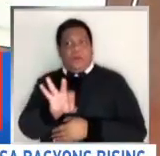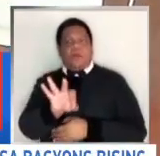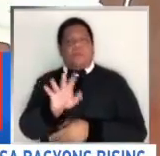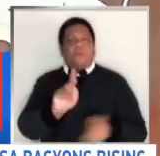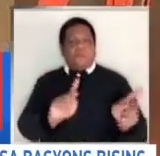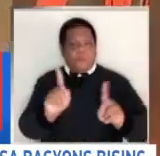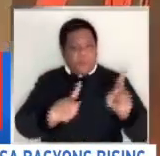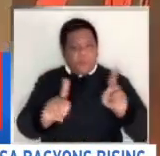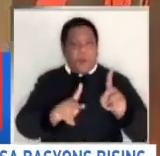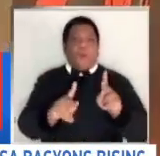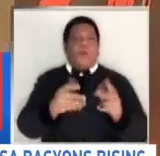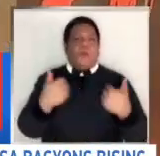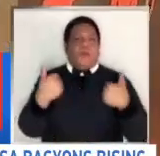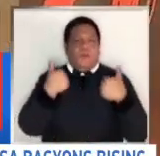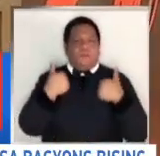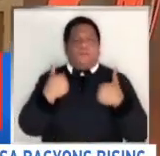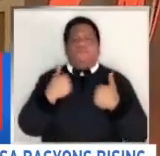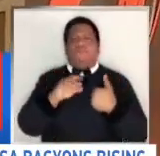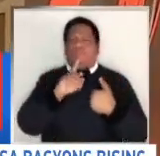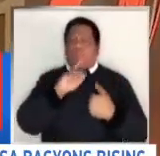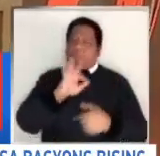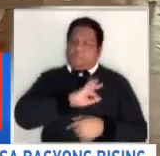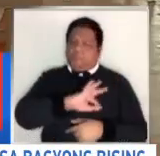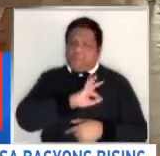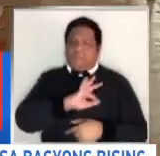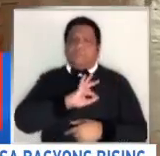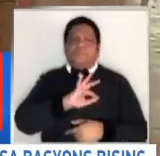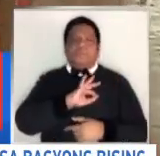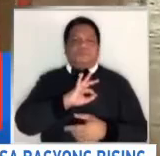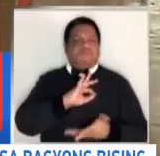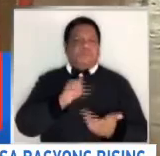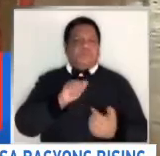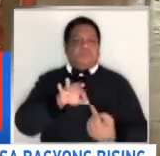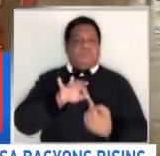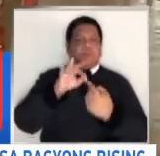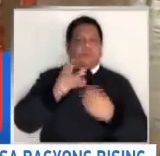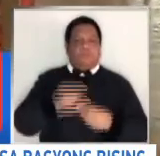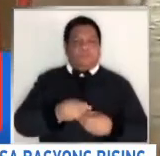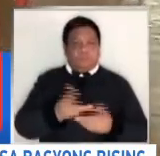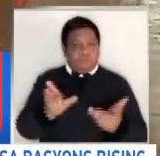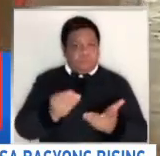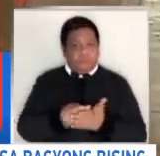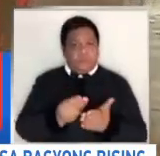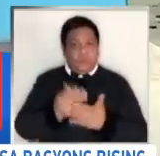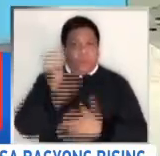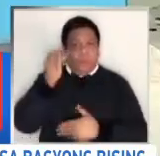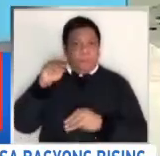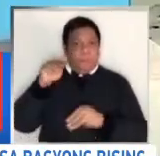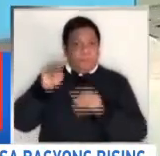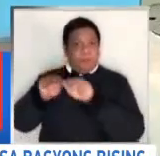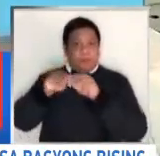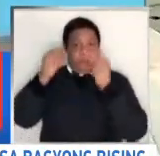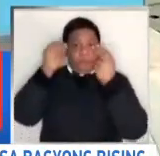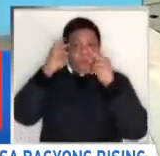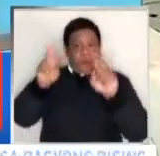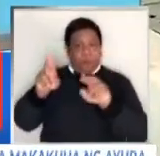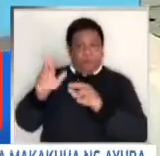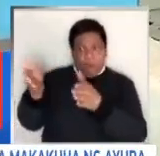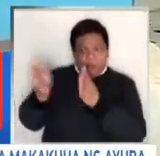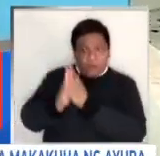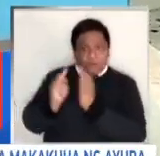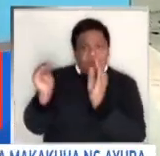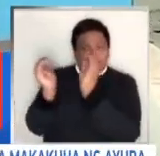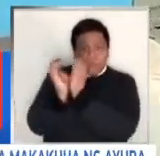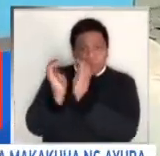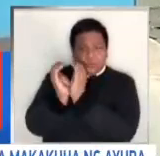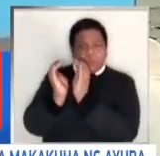Marikina ang makikinabang sa special payout. Ito ay matapos humiling si Marikina Mayor Marcy Teodoro sa DSWD na i-double